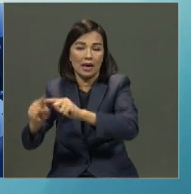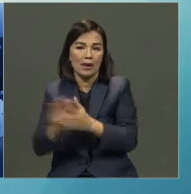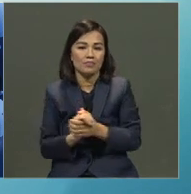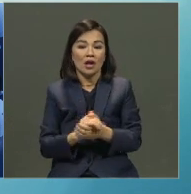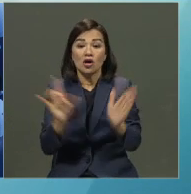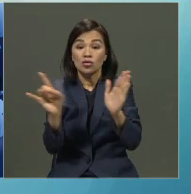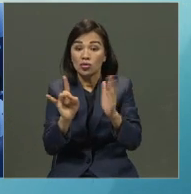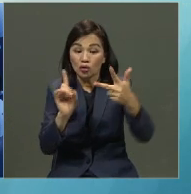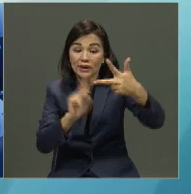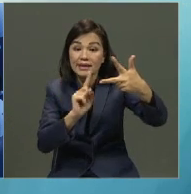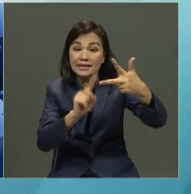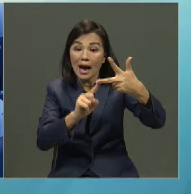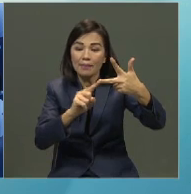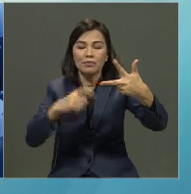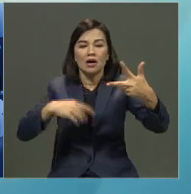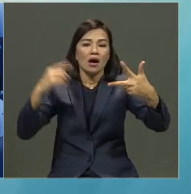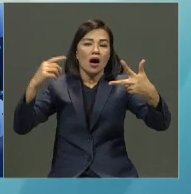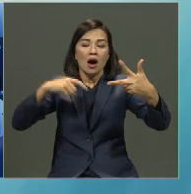นี้ในการมาทำงานนะครับส่วนอีกรายหนึ่งกลับมาจากต่างประเทศครับเป็นผู้หญิงอายุ25